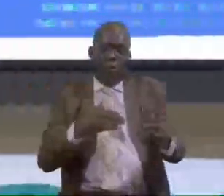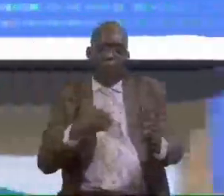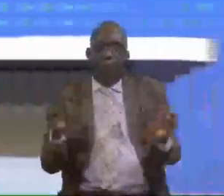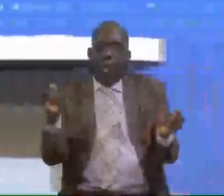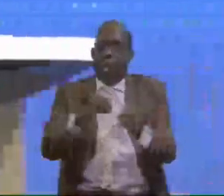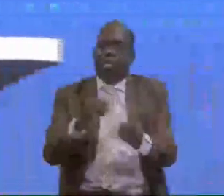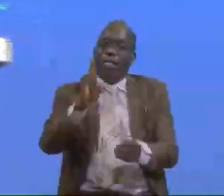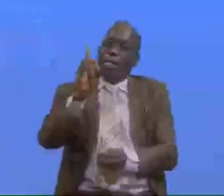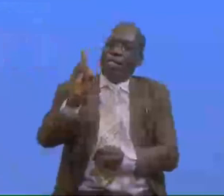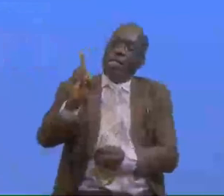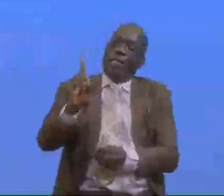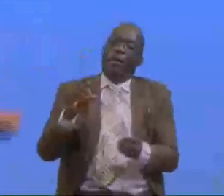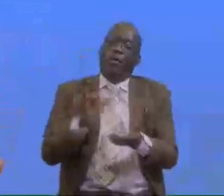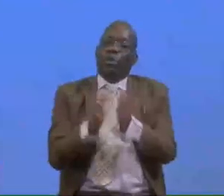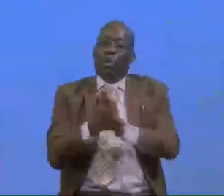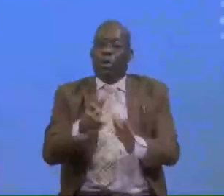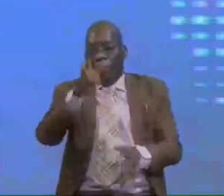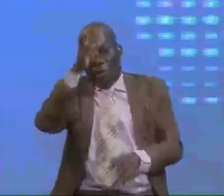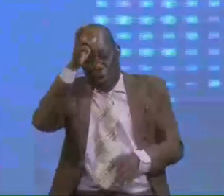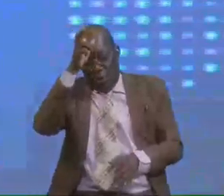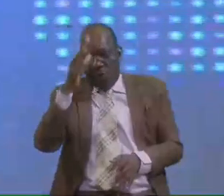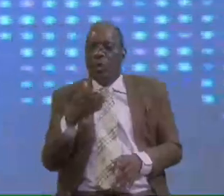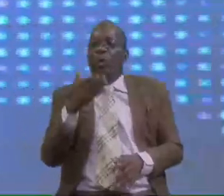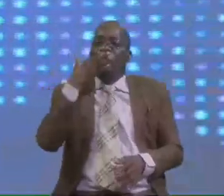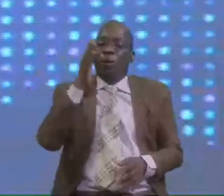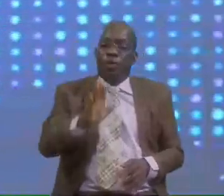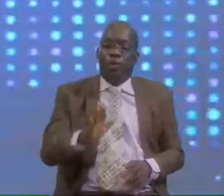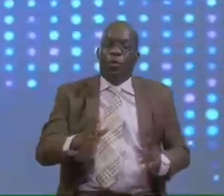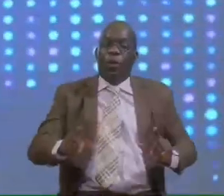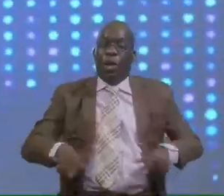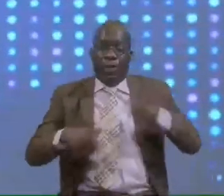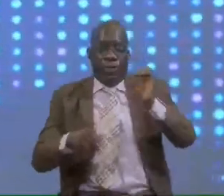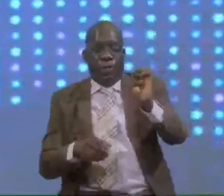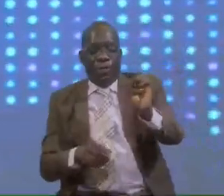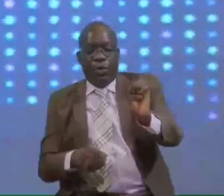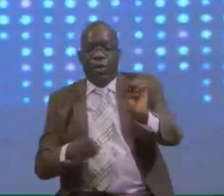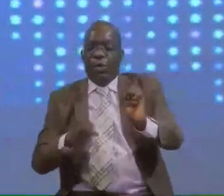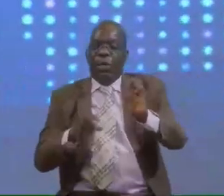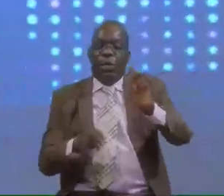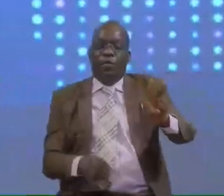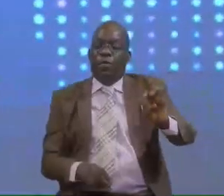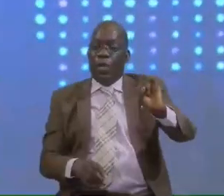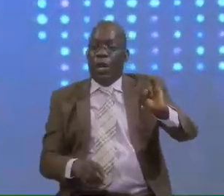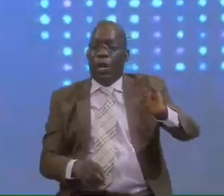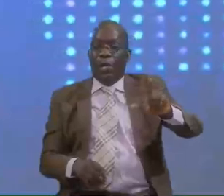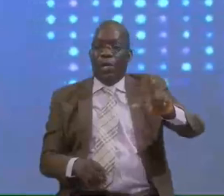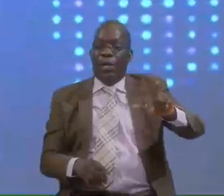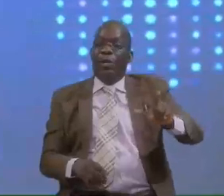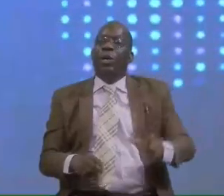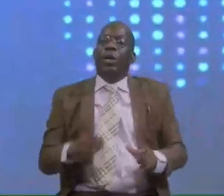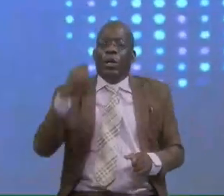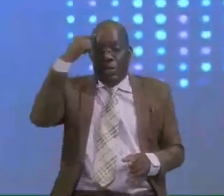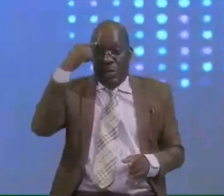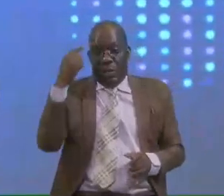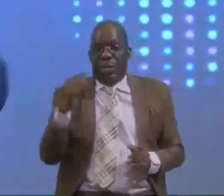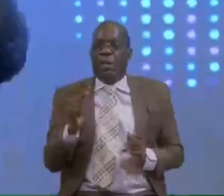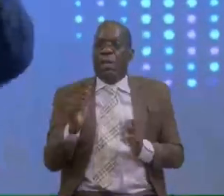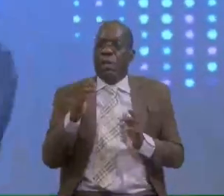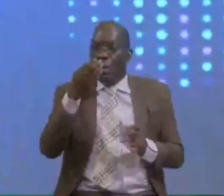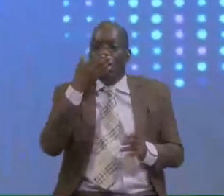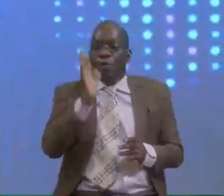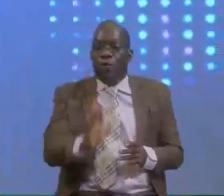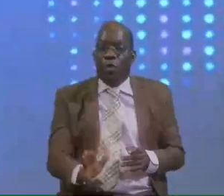Une vie proche des mauvais esprits. Cette vie maléfique qui fait du mal, qui pense au mal, qui planifie